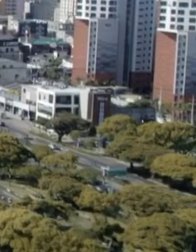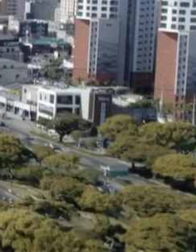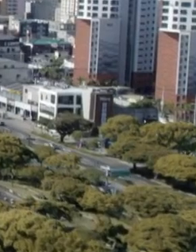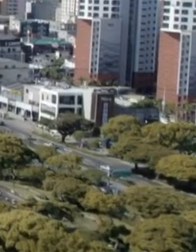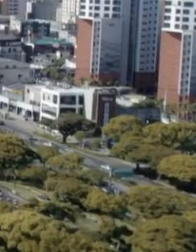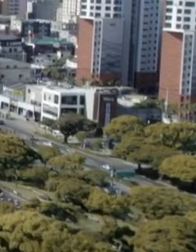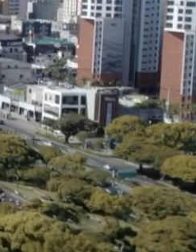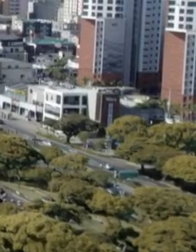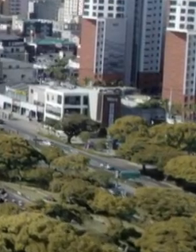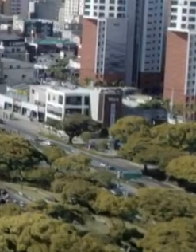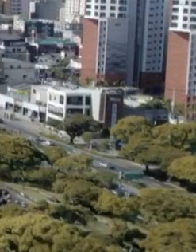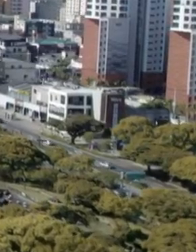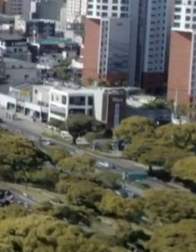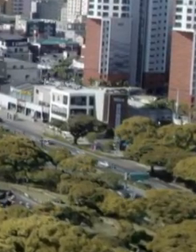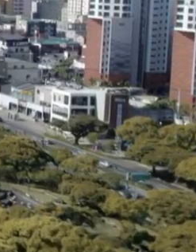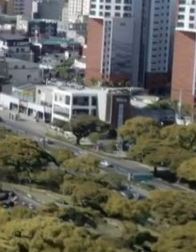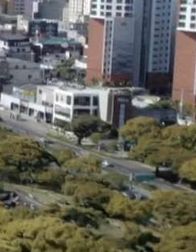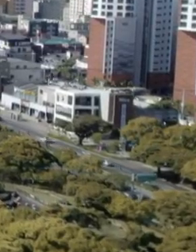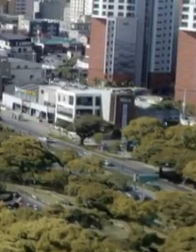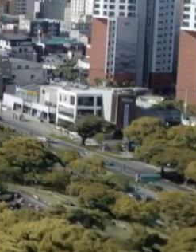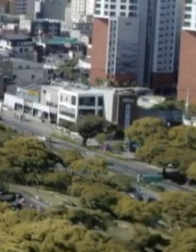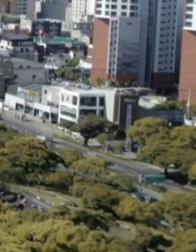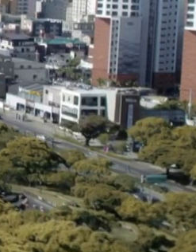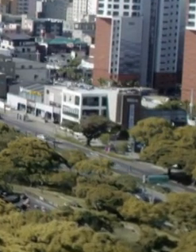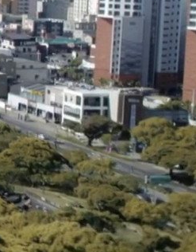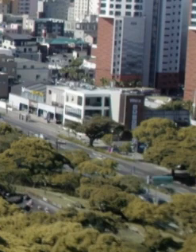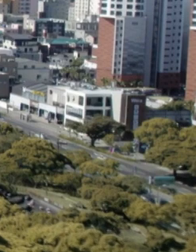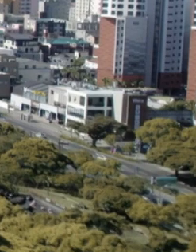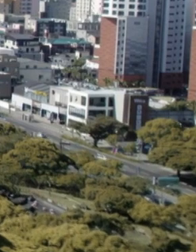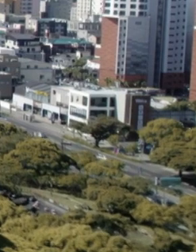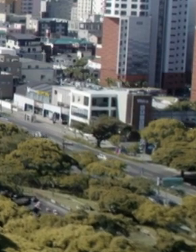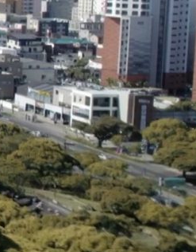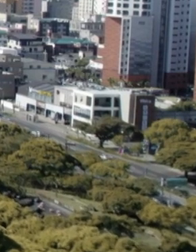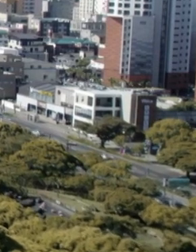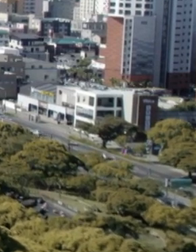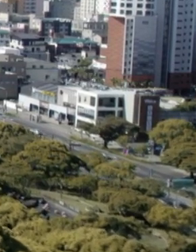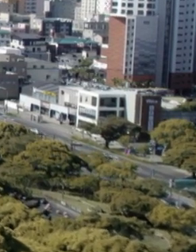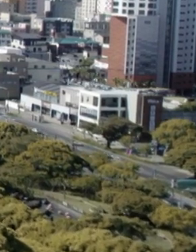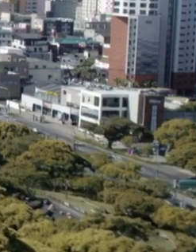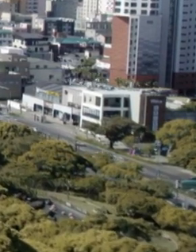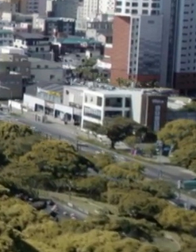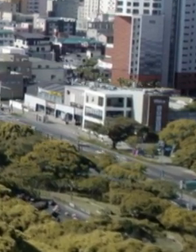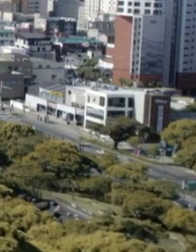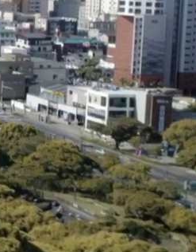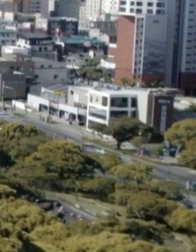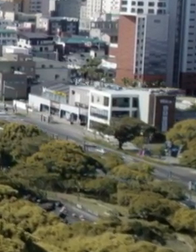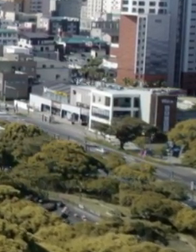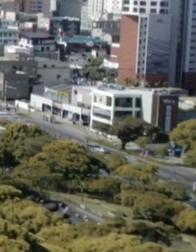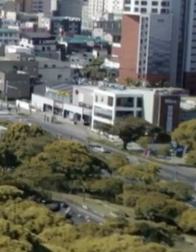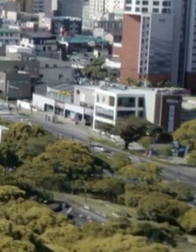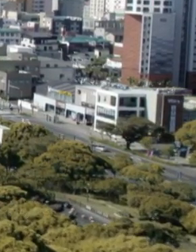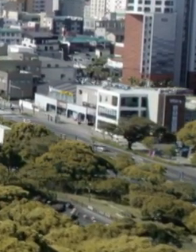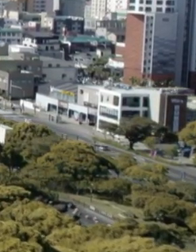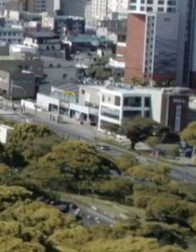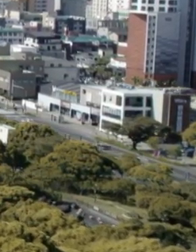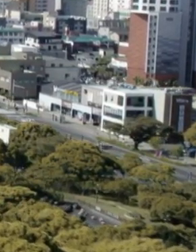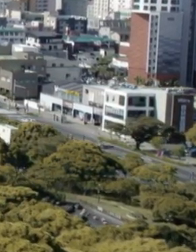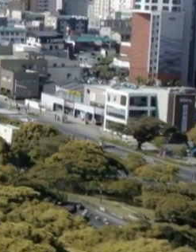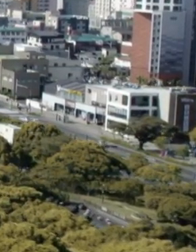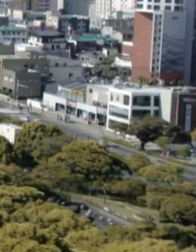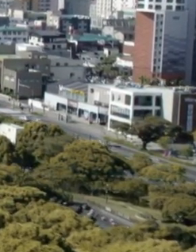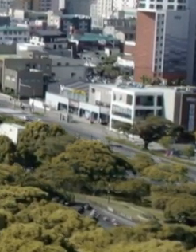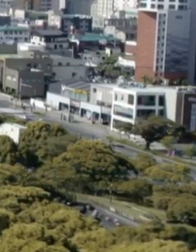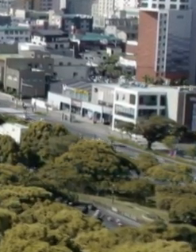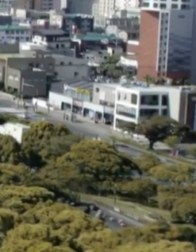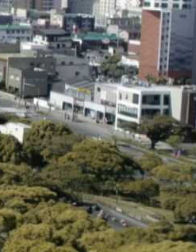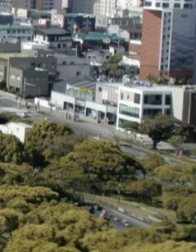주요 뉴스입니다. 제주도는 8월 27일 국무회의를 통해 확정된 2025년도 정부 예산안에서